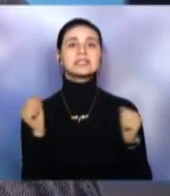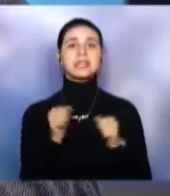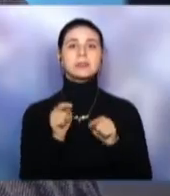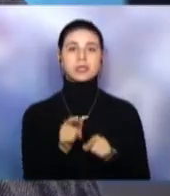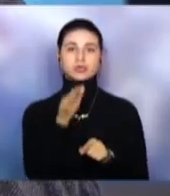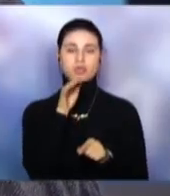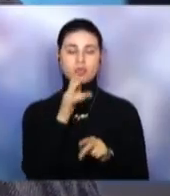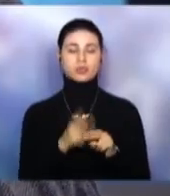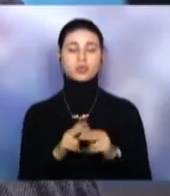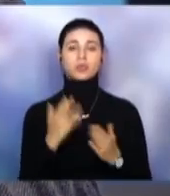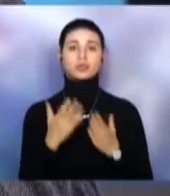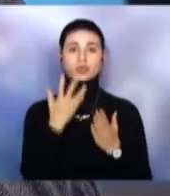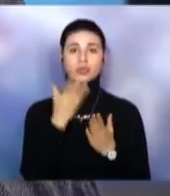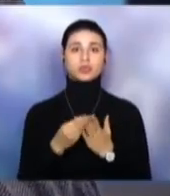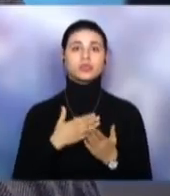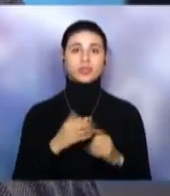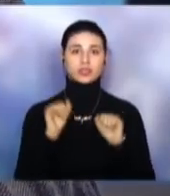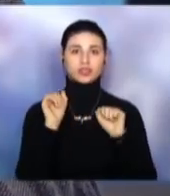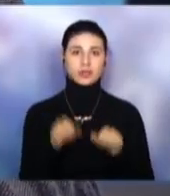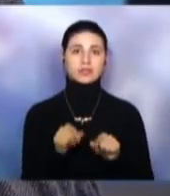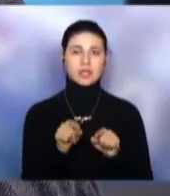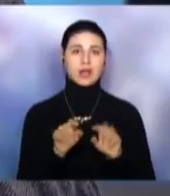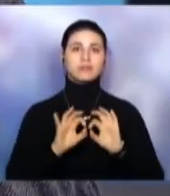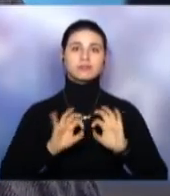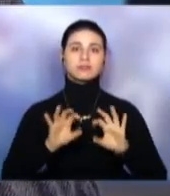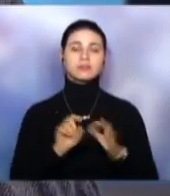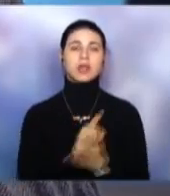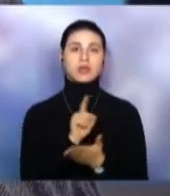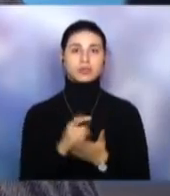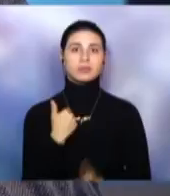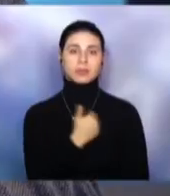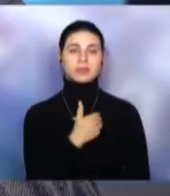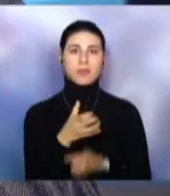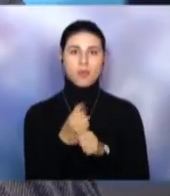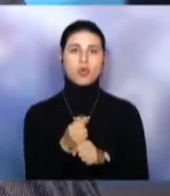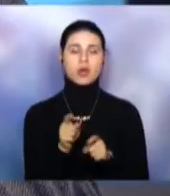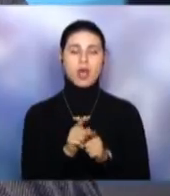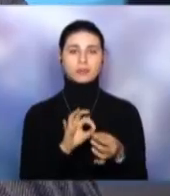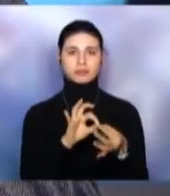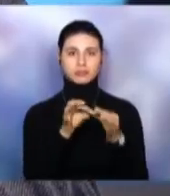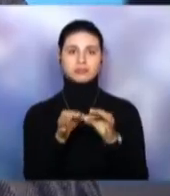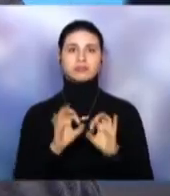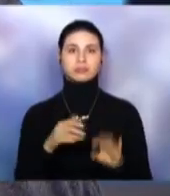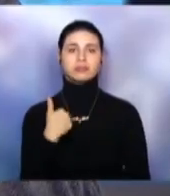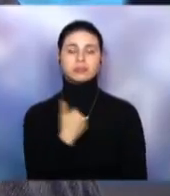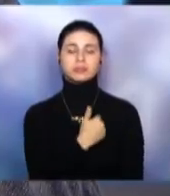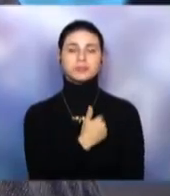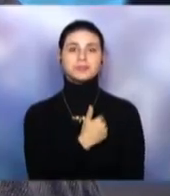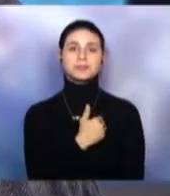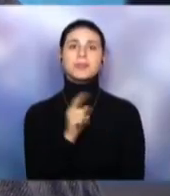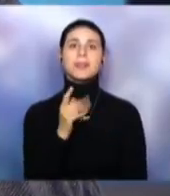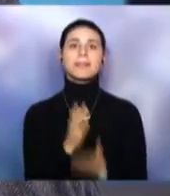თუ ალბათ ჩვენ გვექნება იმის საშუალება, თითოეულის კომპონენტი ძალიან მოკლედ განვიხილოთ და შესაბამისად რატომ აკეთებ